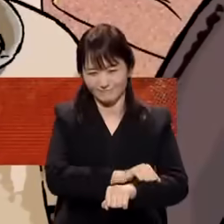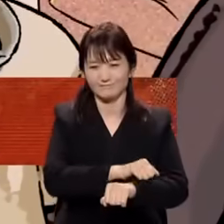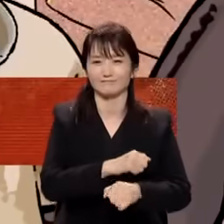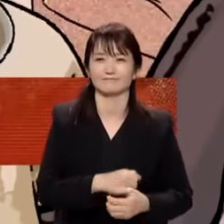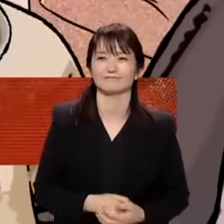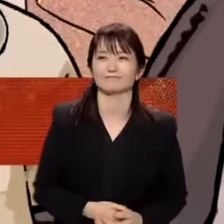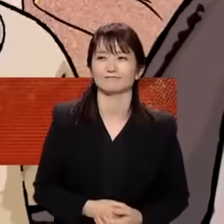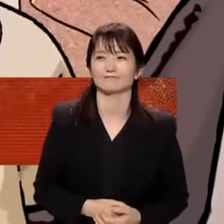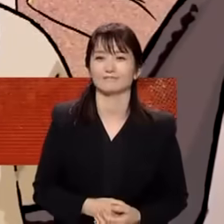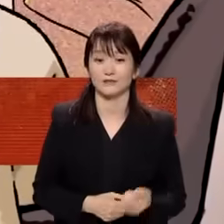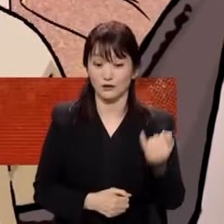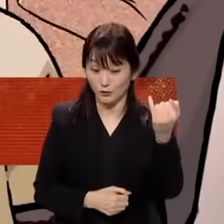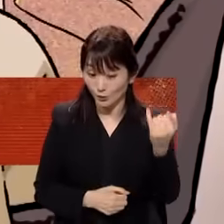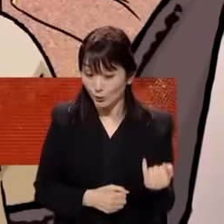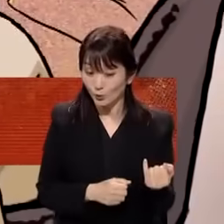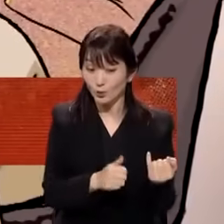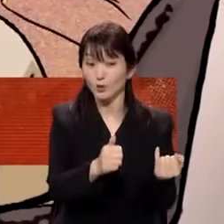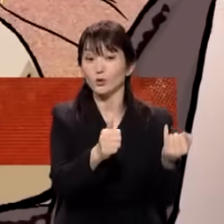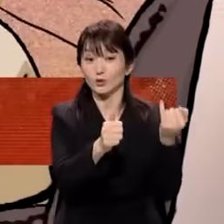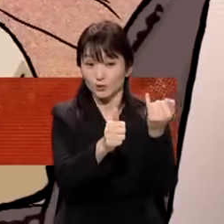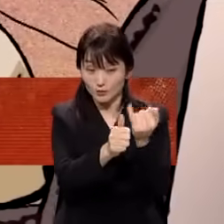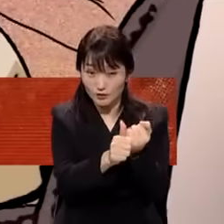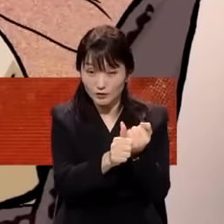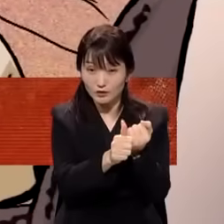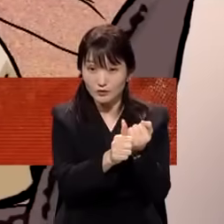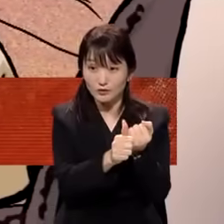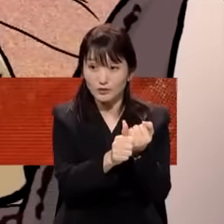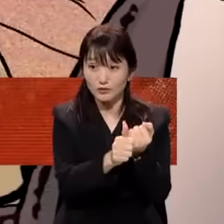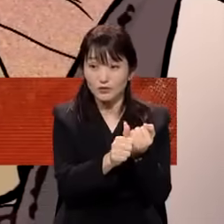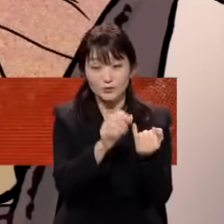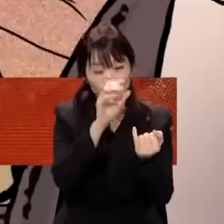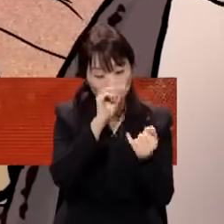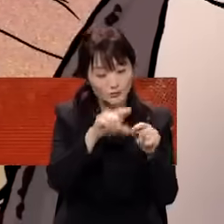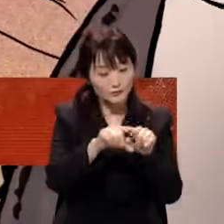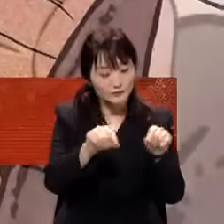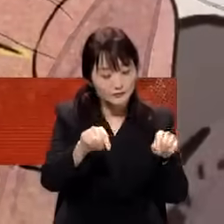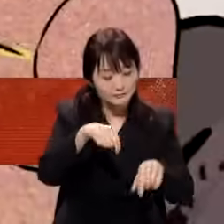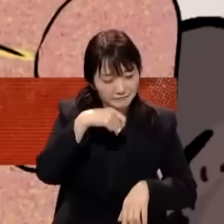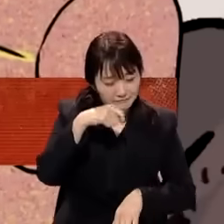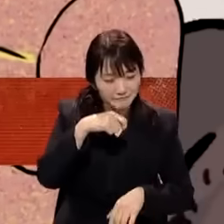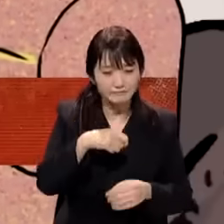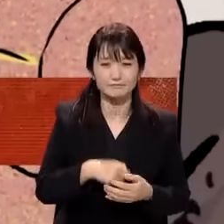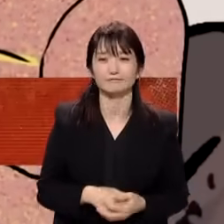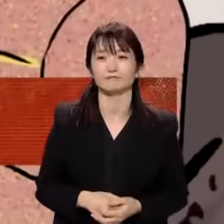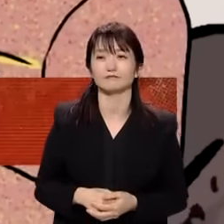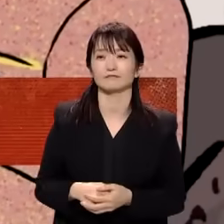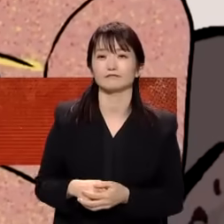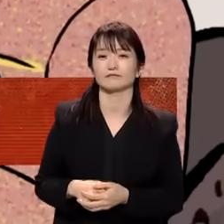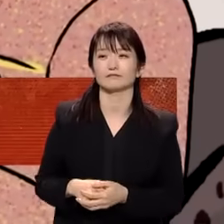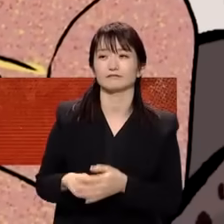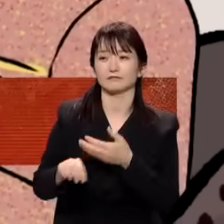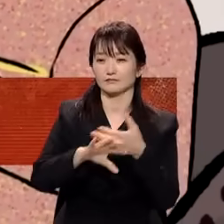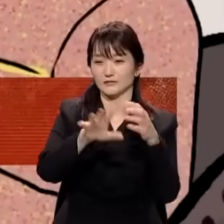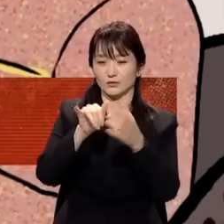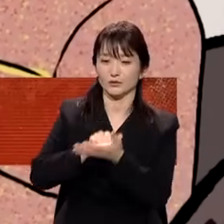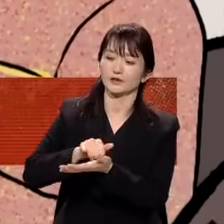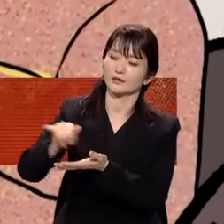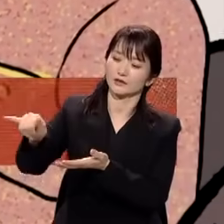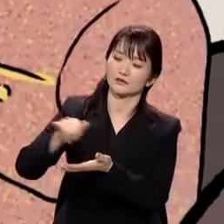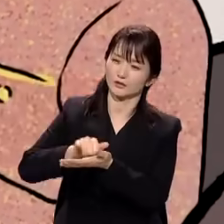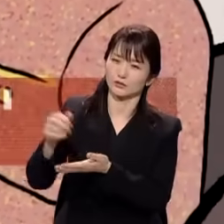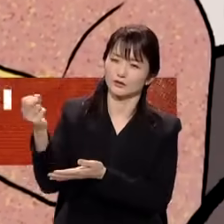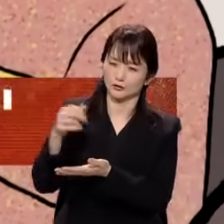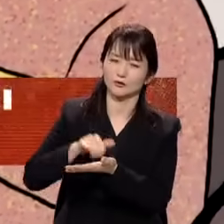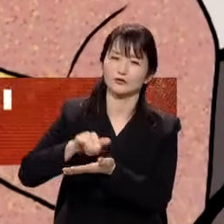이제 여동생이 결혼을 하게 되면 당연히 뭐 좋은 음식 먹고 지금 보시는 것처럼 또 외국에서 또 자주 저렇게 나가고